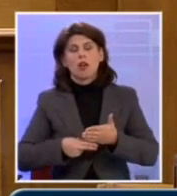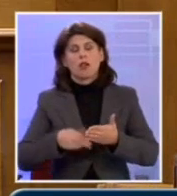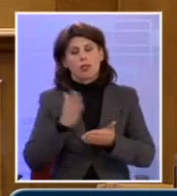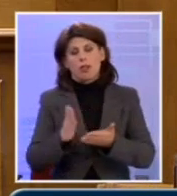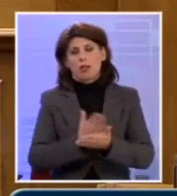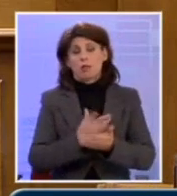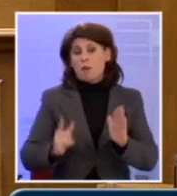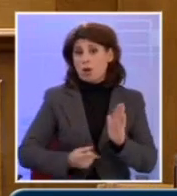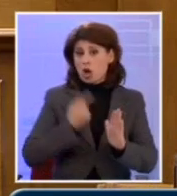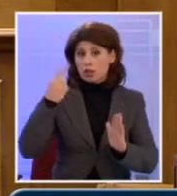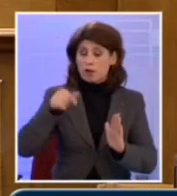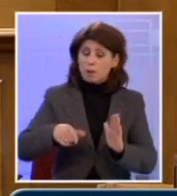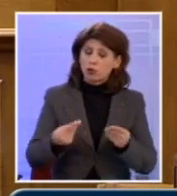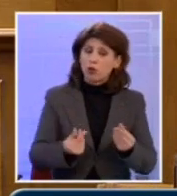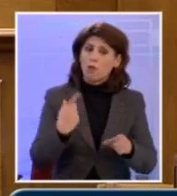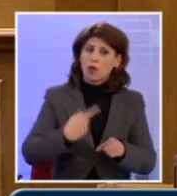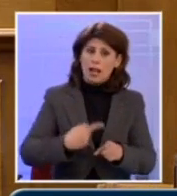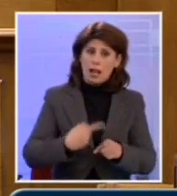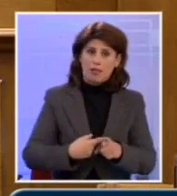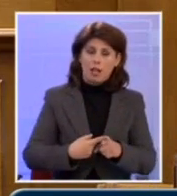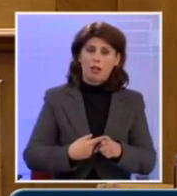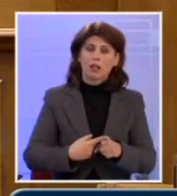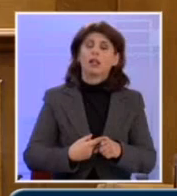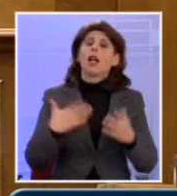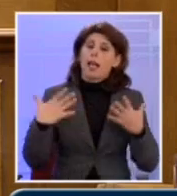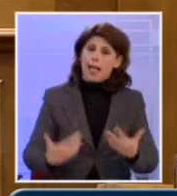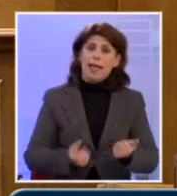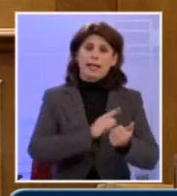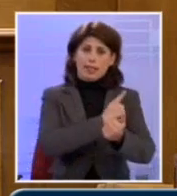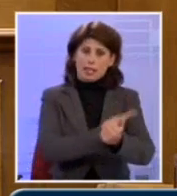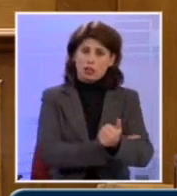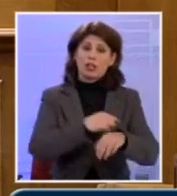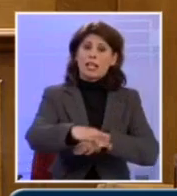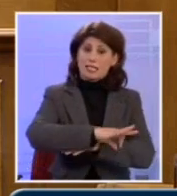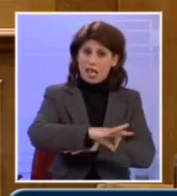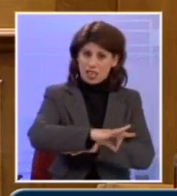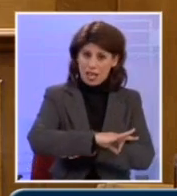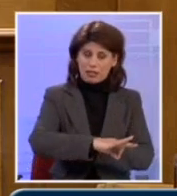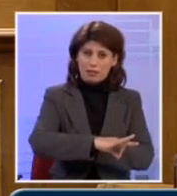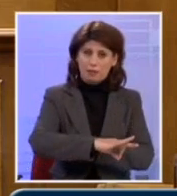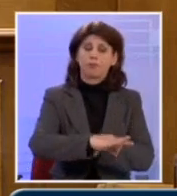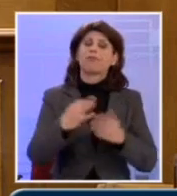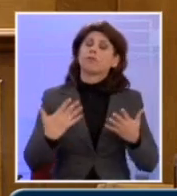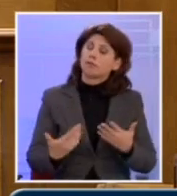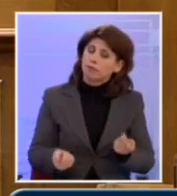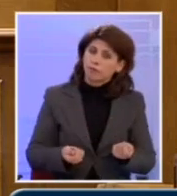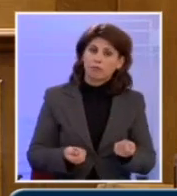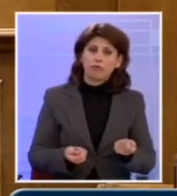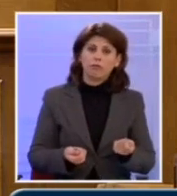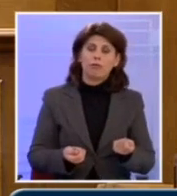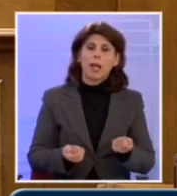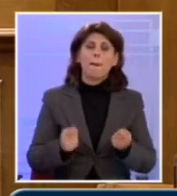Για πρώτη φορά έτσι η χώρα μας απέκτησε τη δυνατότητα να σχεδιάζει και να υλοποιεί